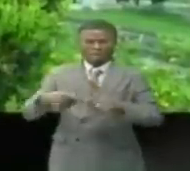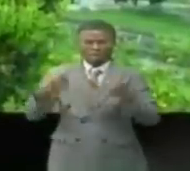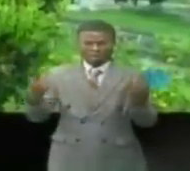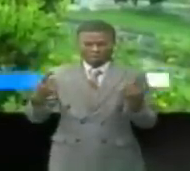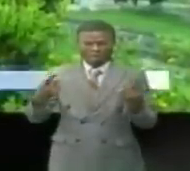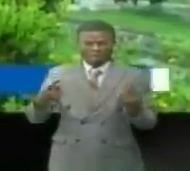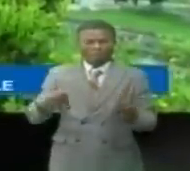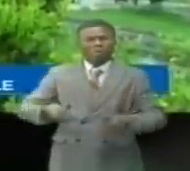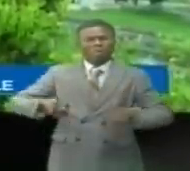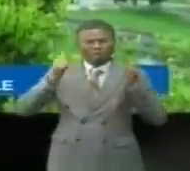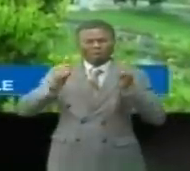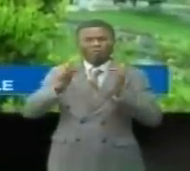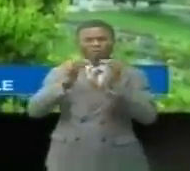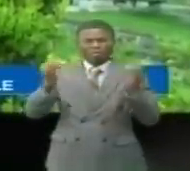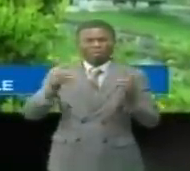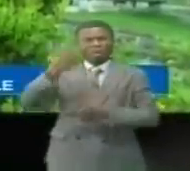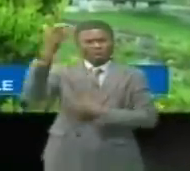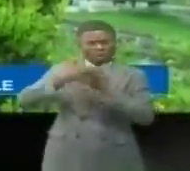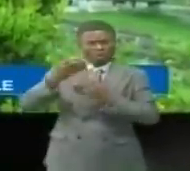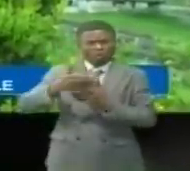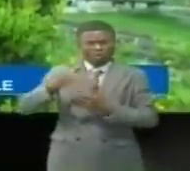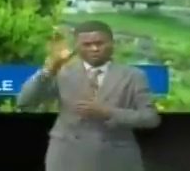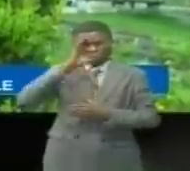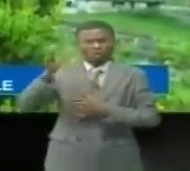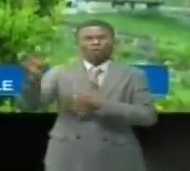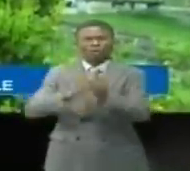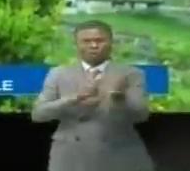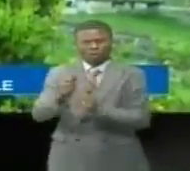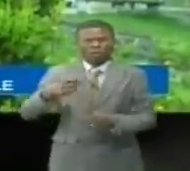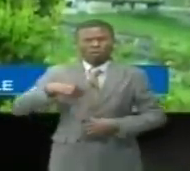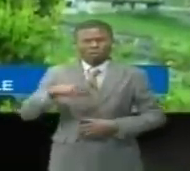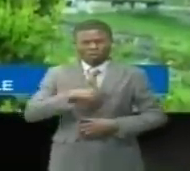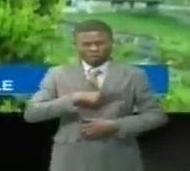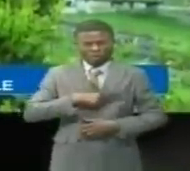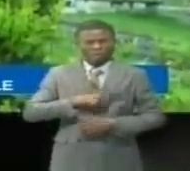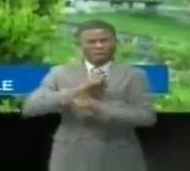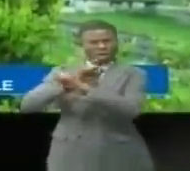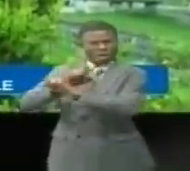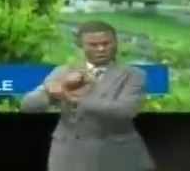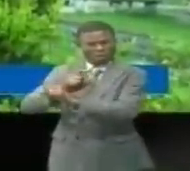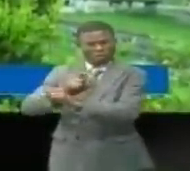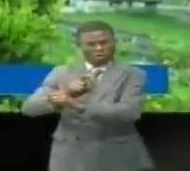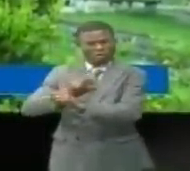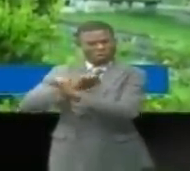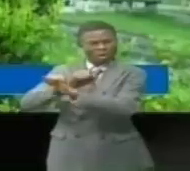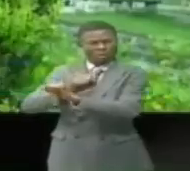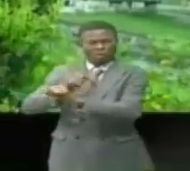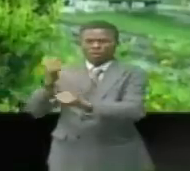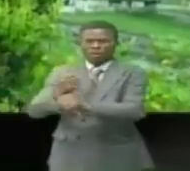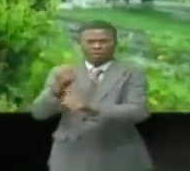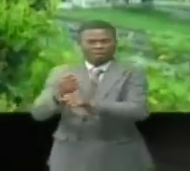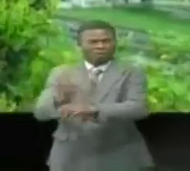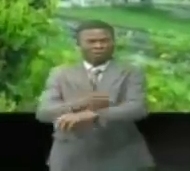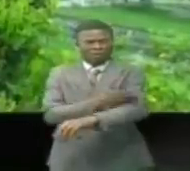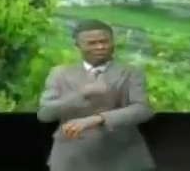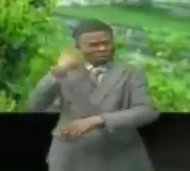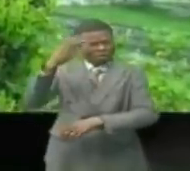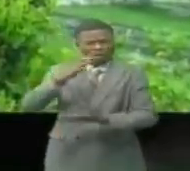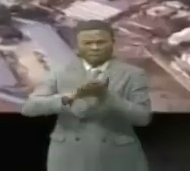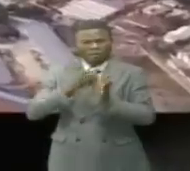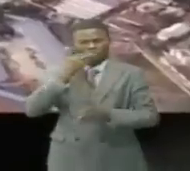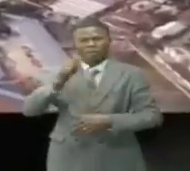paix, le Rwanda, qui veut nous déstabiliser et nous empêcher d'assurer un lendemain meilleur au